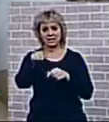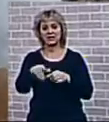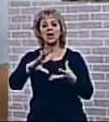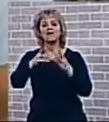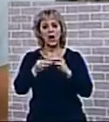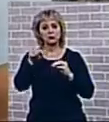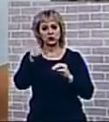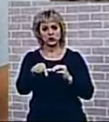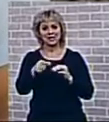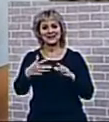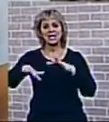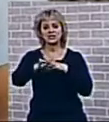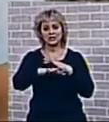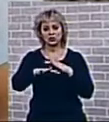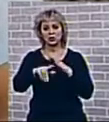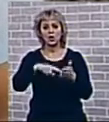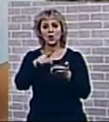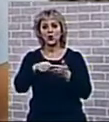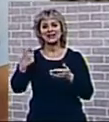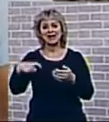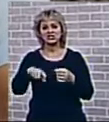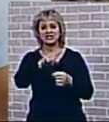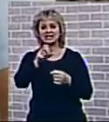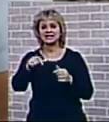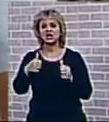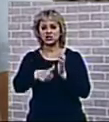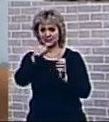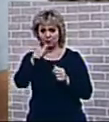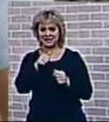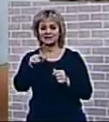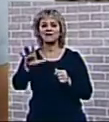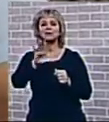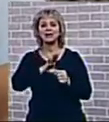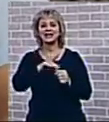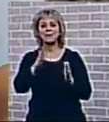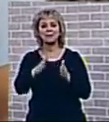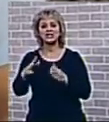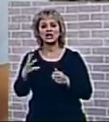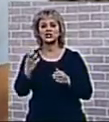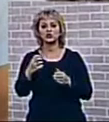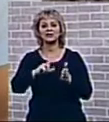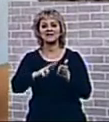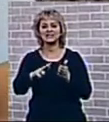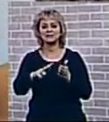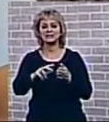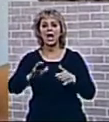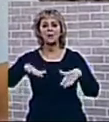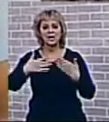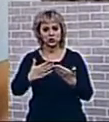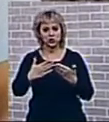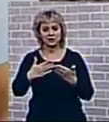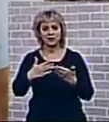Вообще на территории города Черкасска за полгода было порядка 480